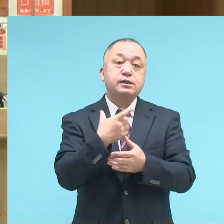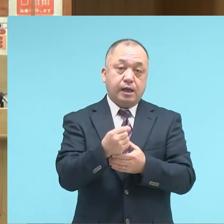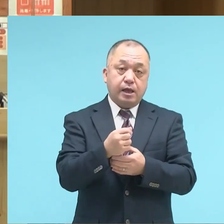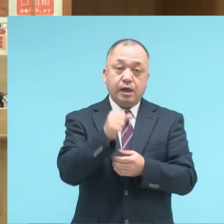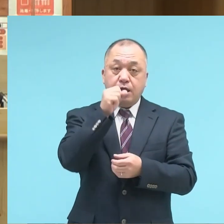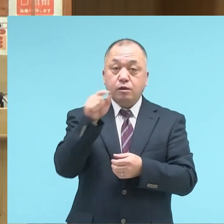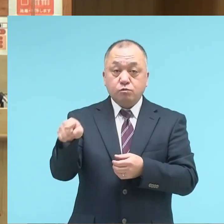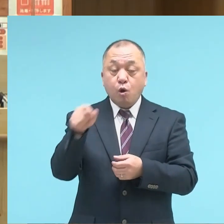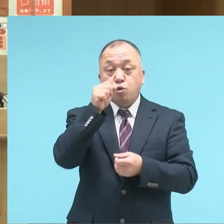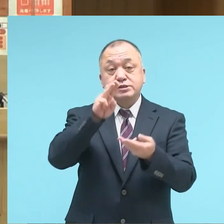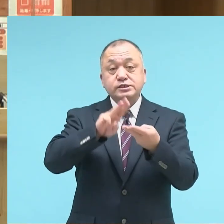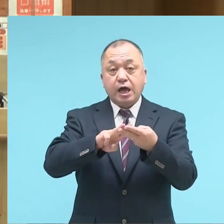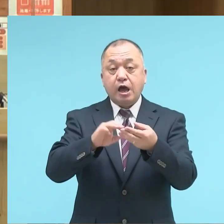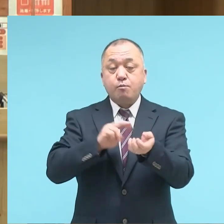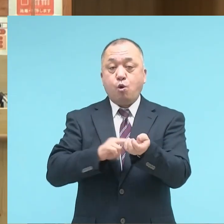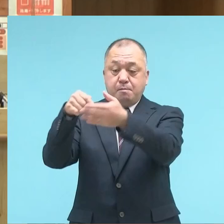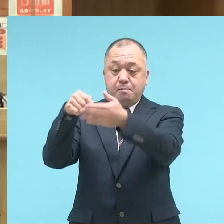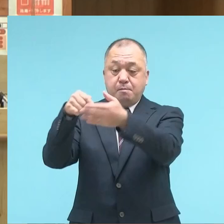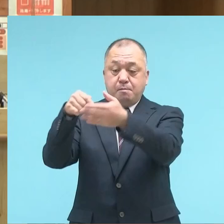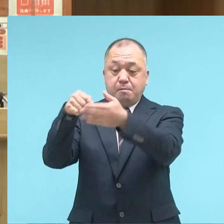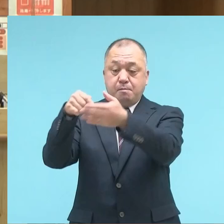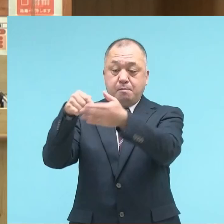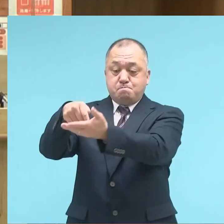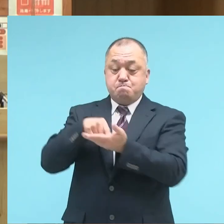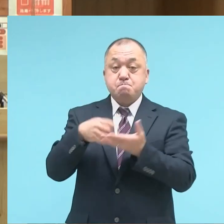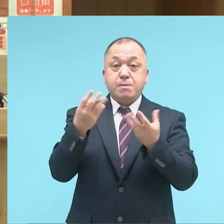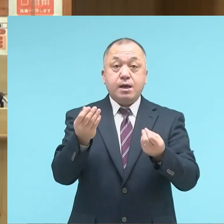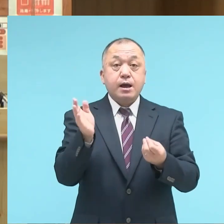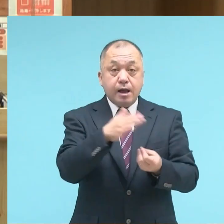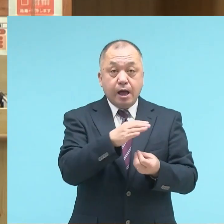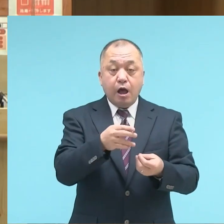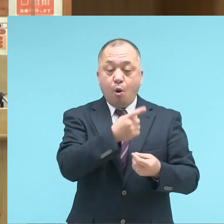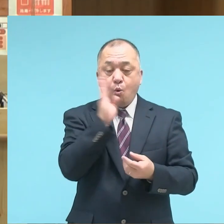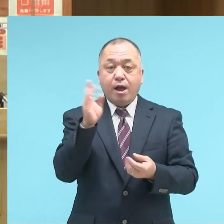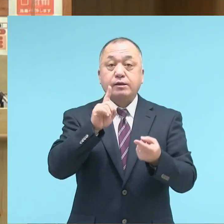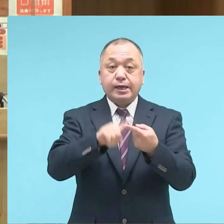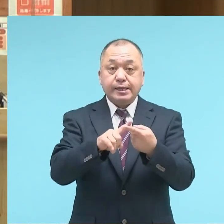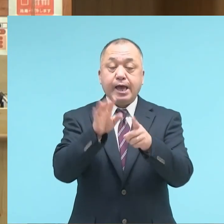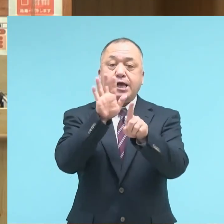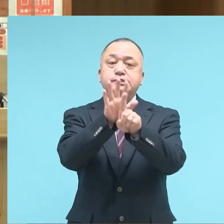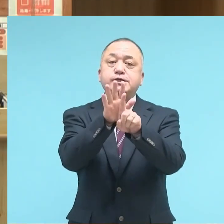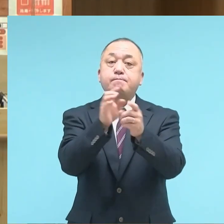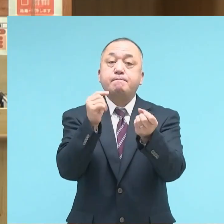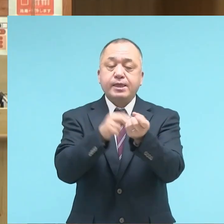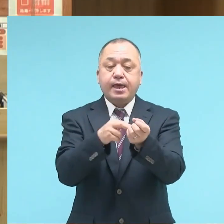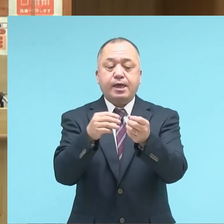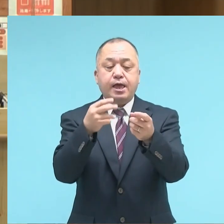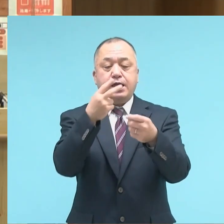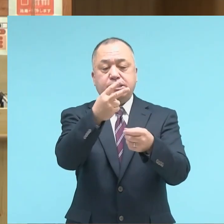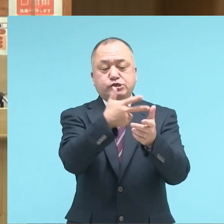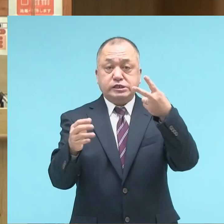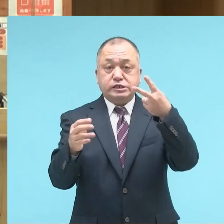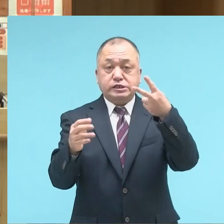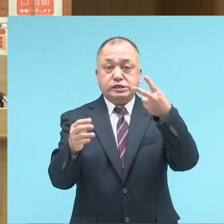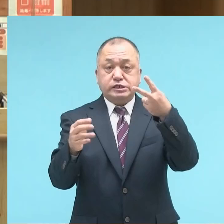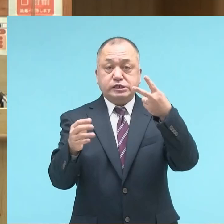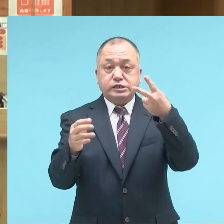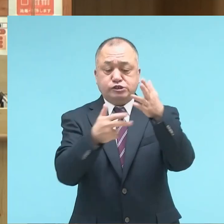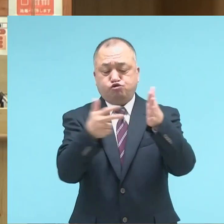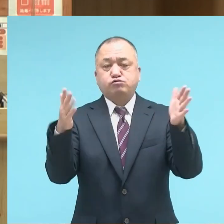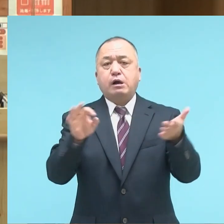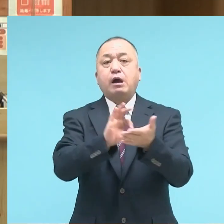吉田病院が要望してから、本格的な支援の開始まで2週間がかかっているかと思うん